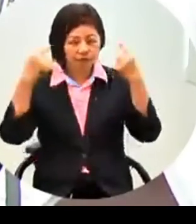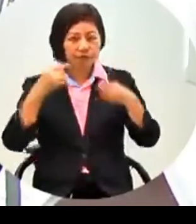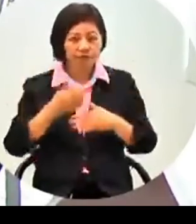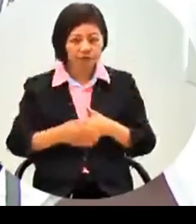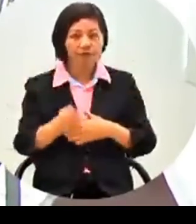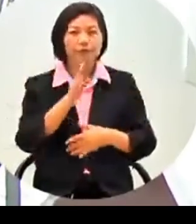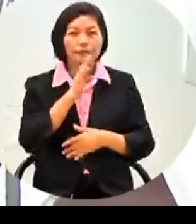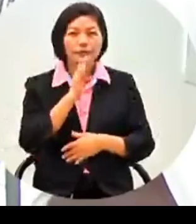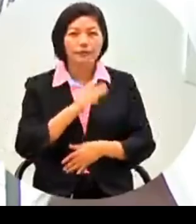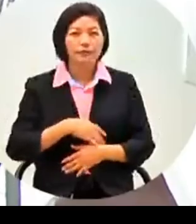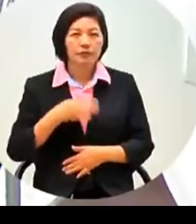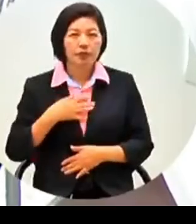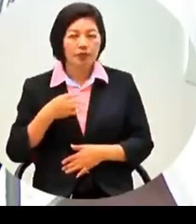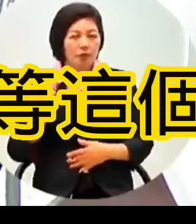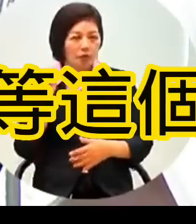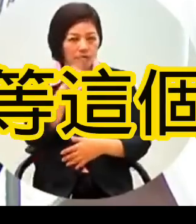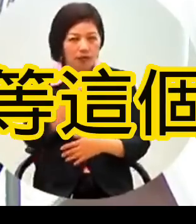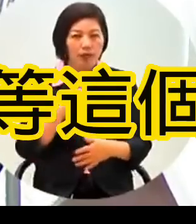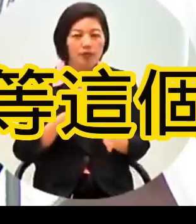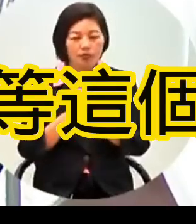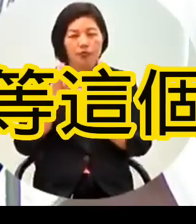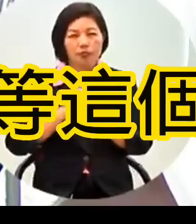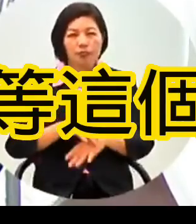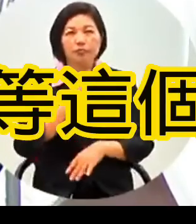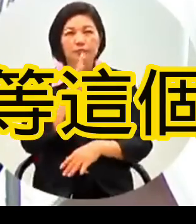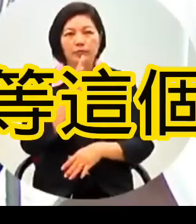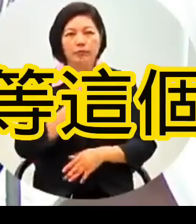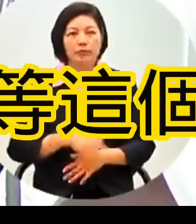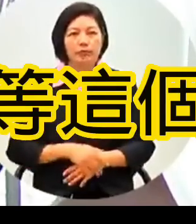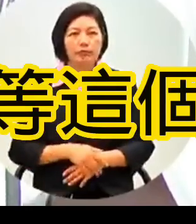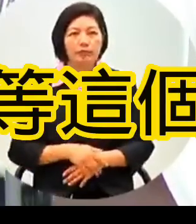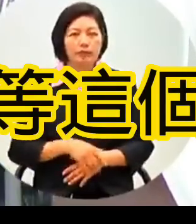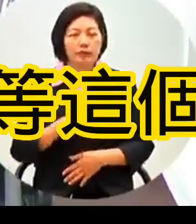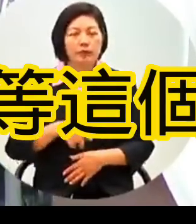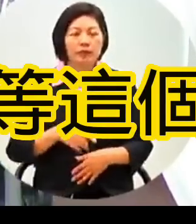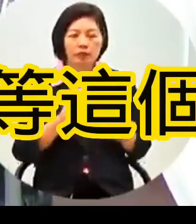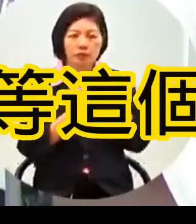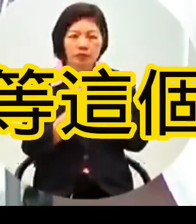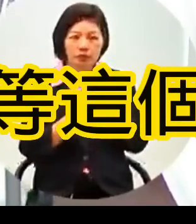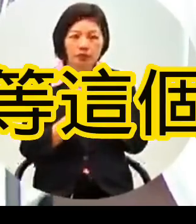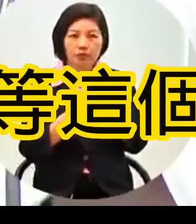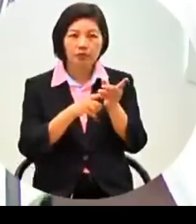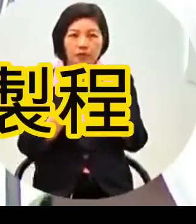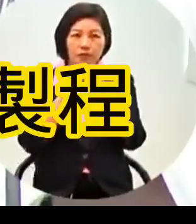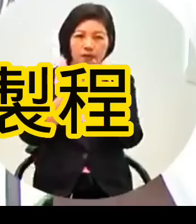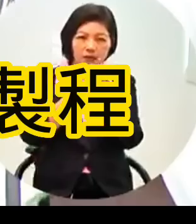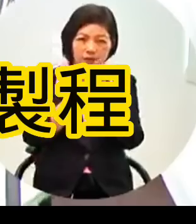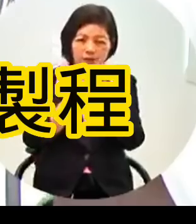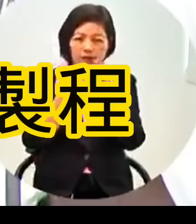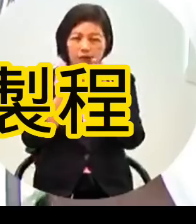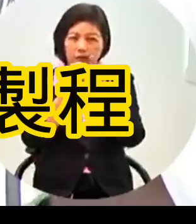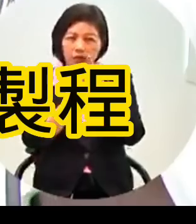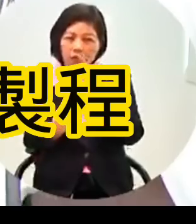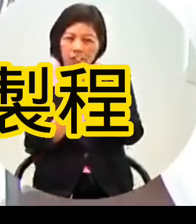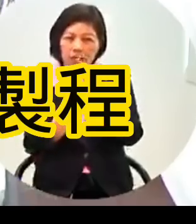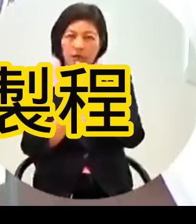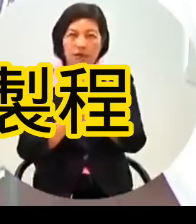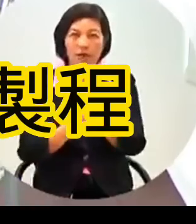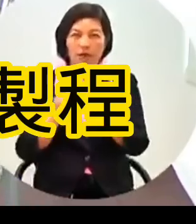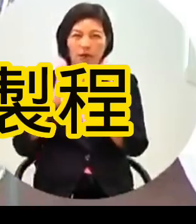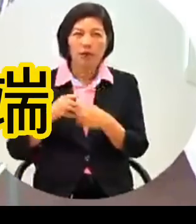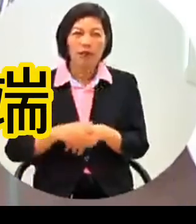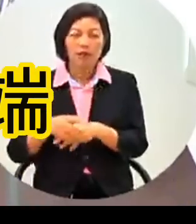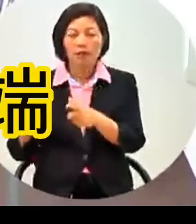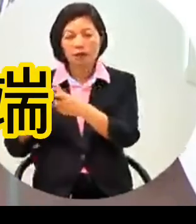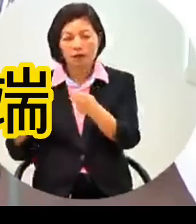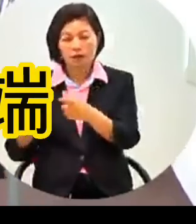在做 这个，我比你是专家。 它在做这个手机的镜头啦等等，这个 那个是日本 Sony 的特殊28制